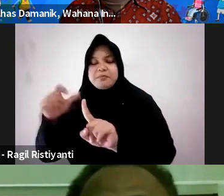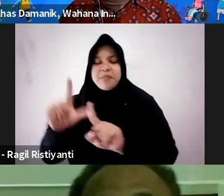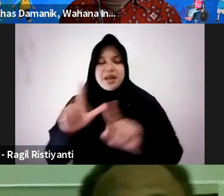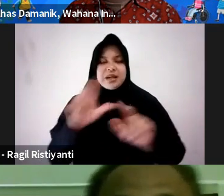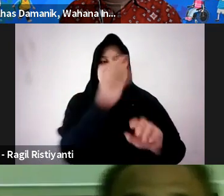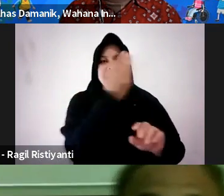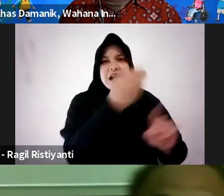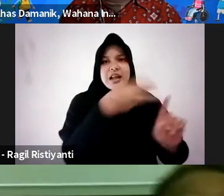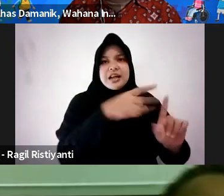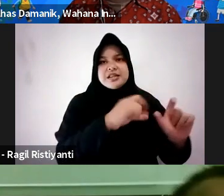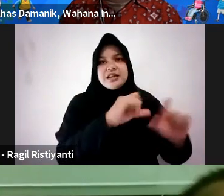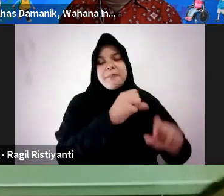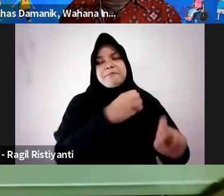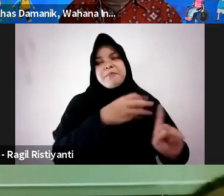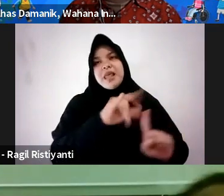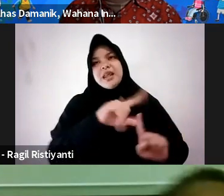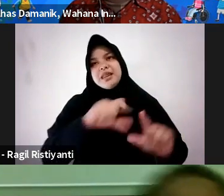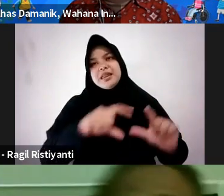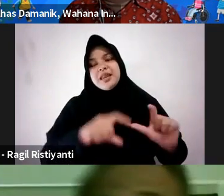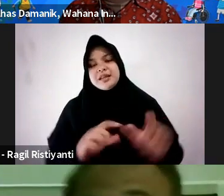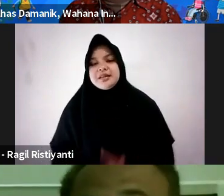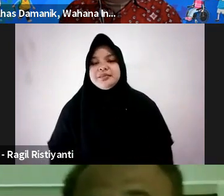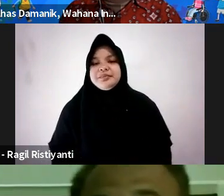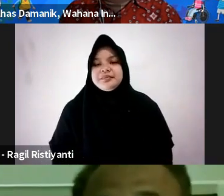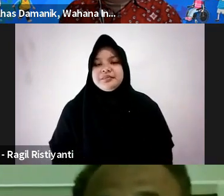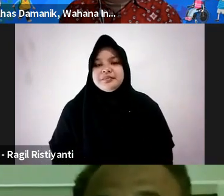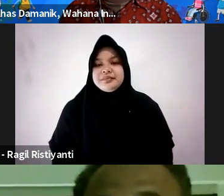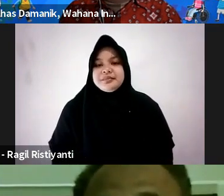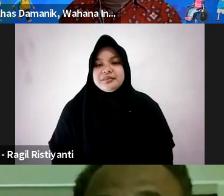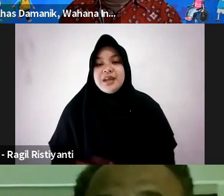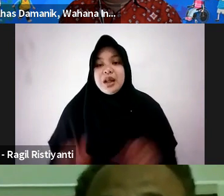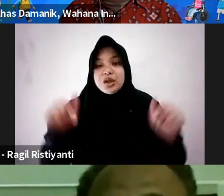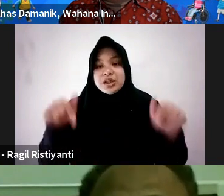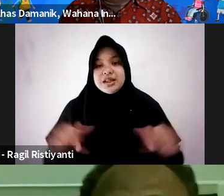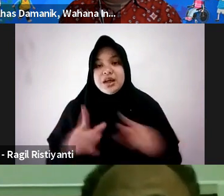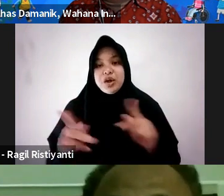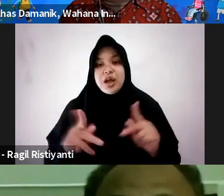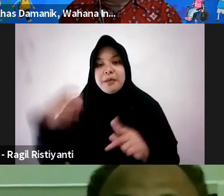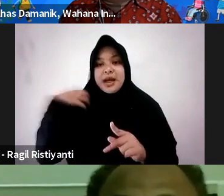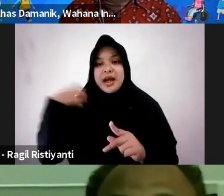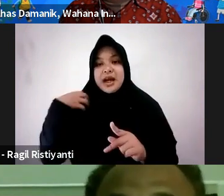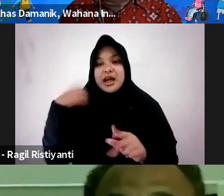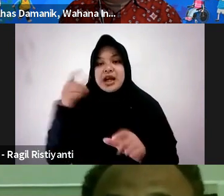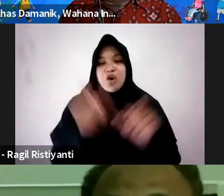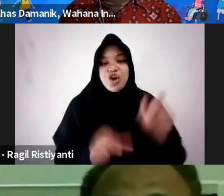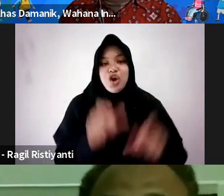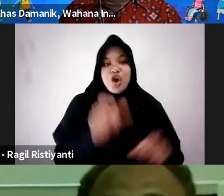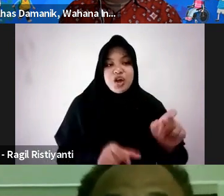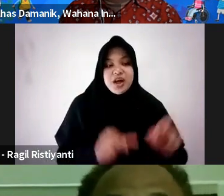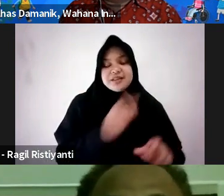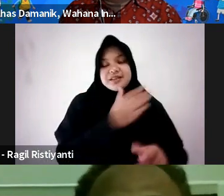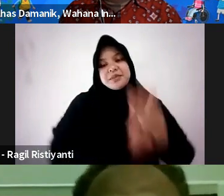disabilitas terus kalau misalnya kalau di kalau disini kalau di Amerika Emang tipe-tipe with disabilities ya penyandang